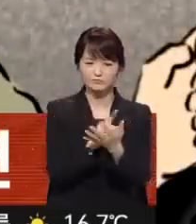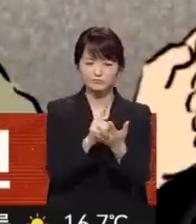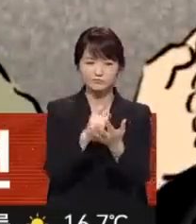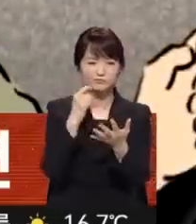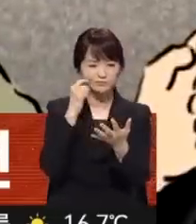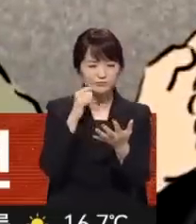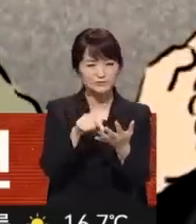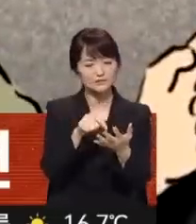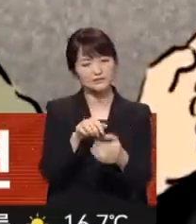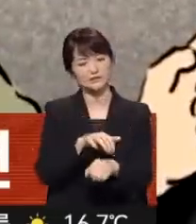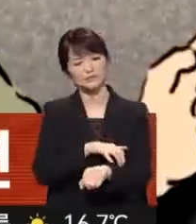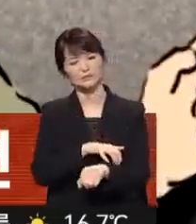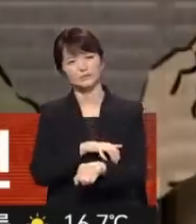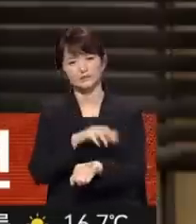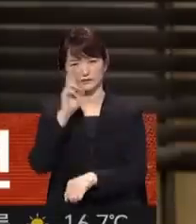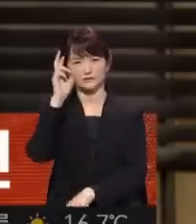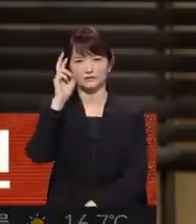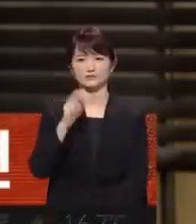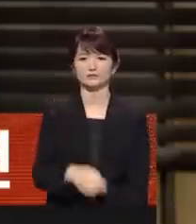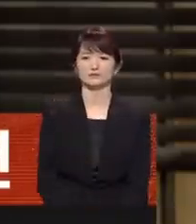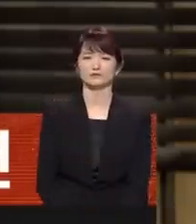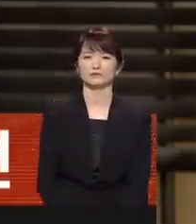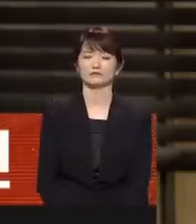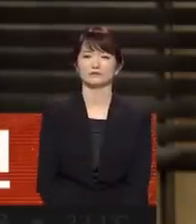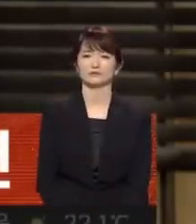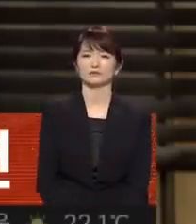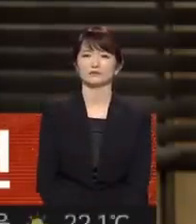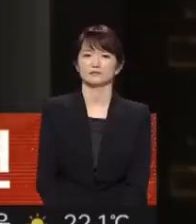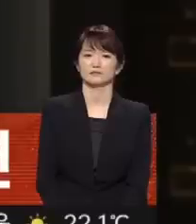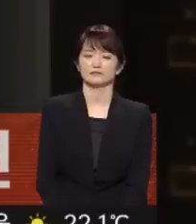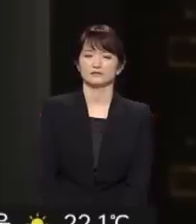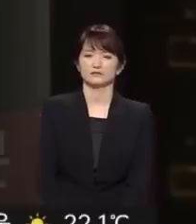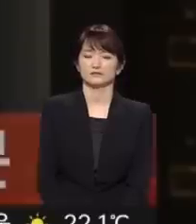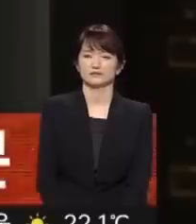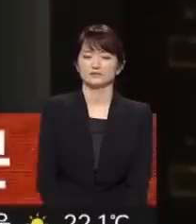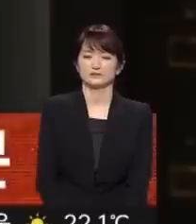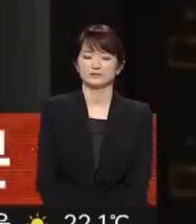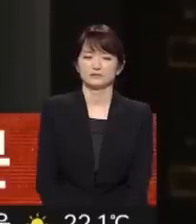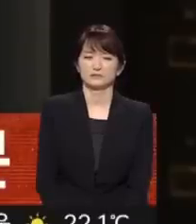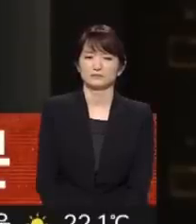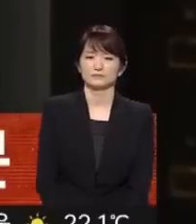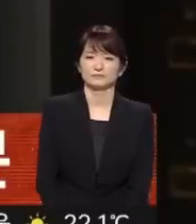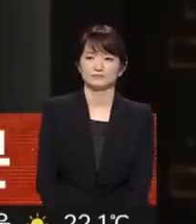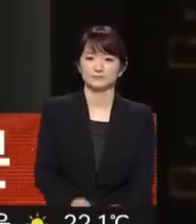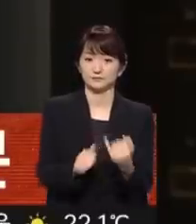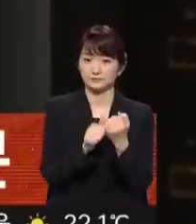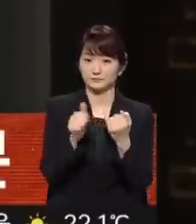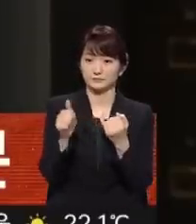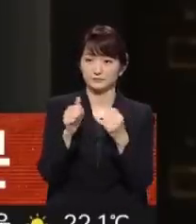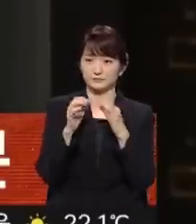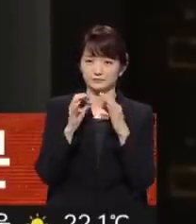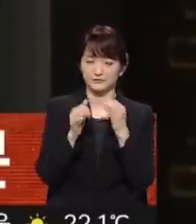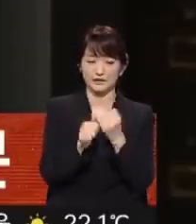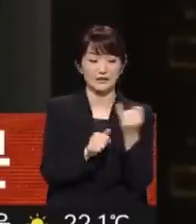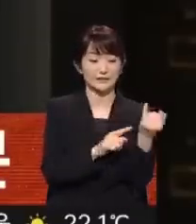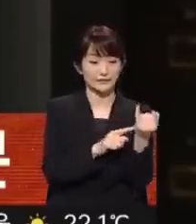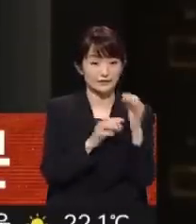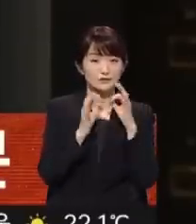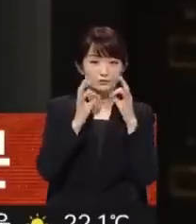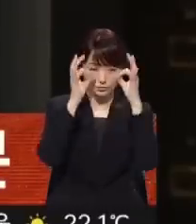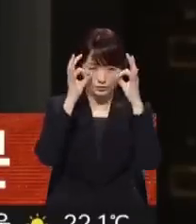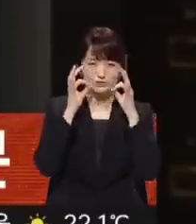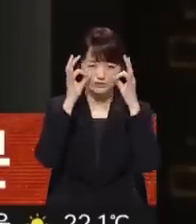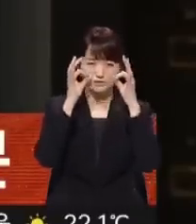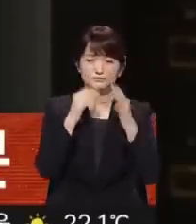조금 더 불편했던 게 아닌가 이런 생각이 좀 들어요. 자, 그래서 이제 뭐가 됐든 좀 노력을 했다는 거잖아요. 이 아내분은, 박 변호사님.